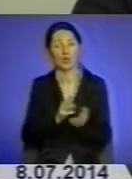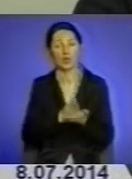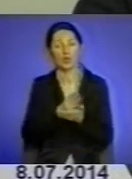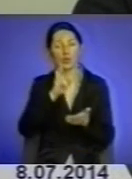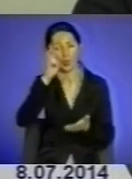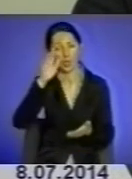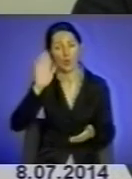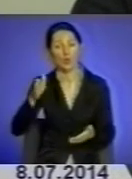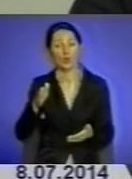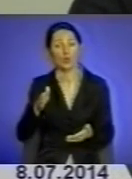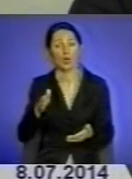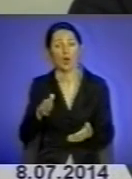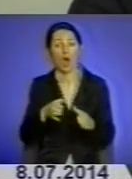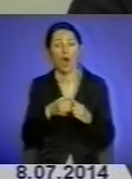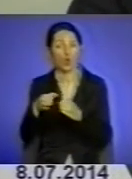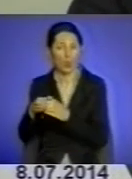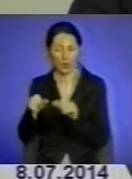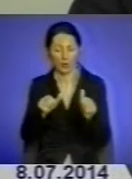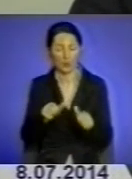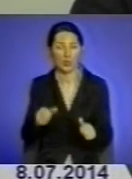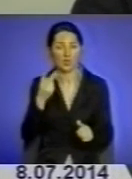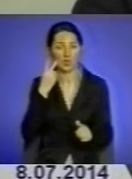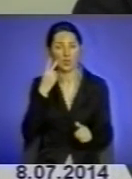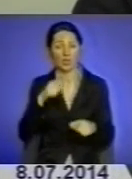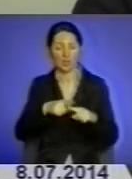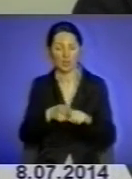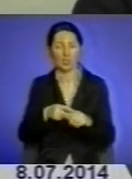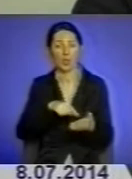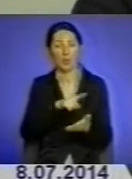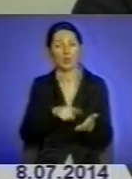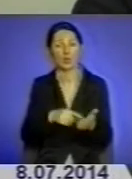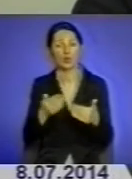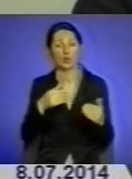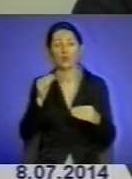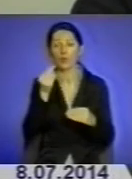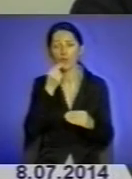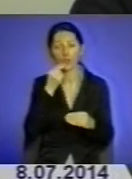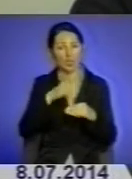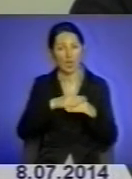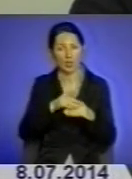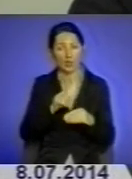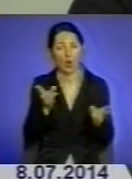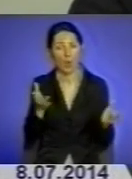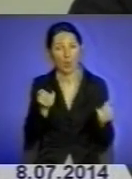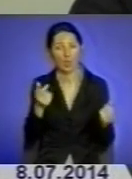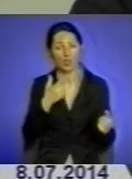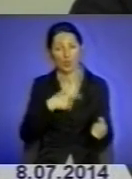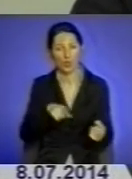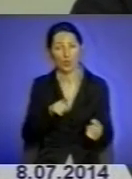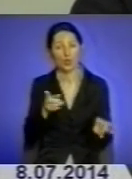групи. Як завжди, технічне питання стосовно речей, які брати з собою. Це найнеобхідніше те, що стосується